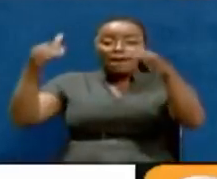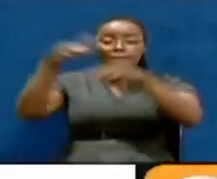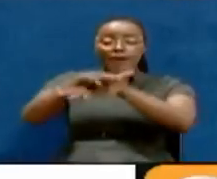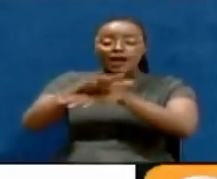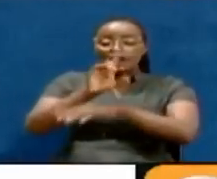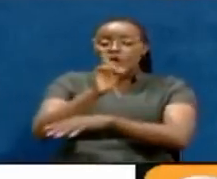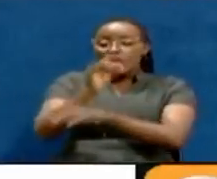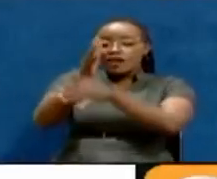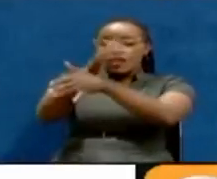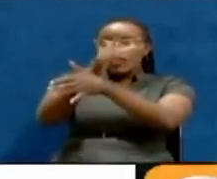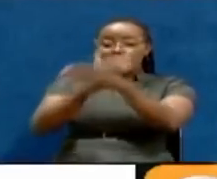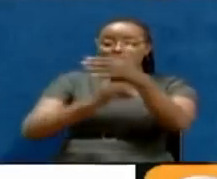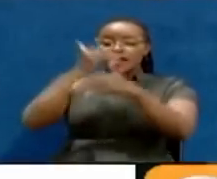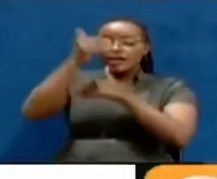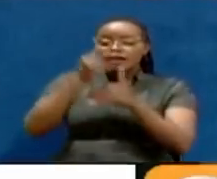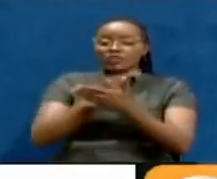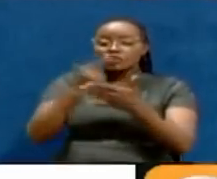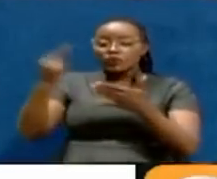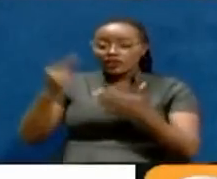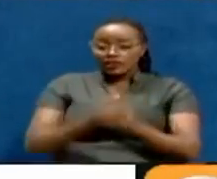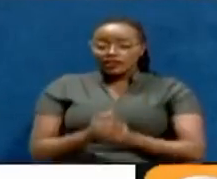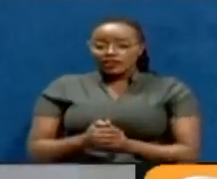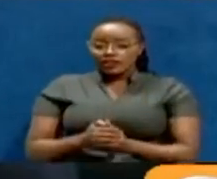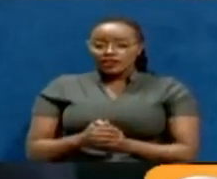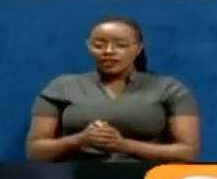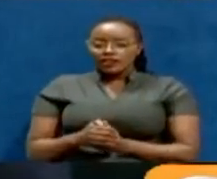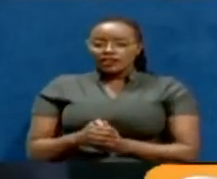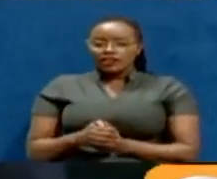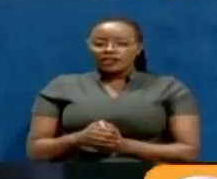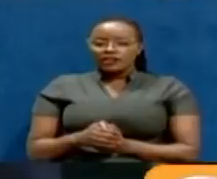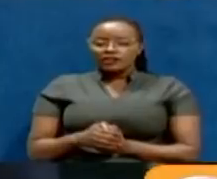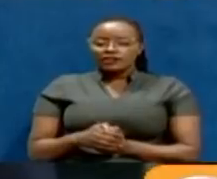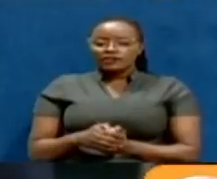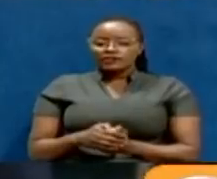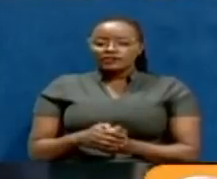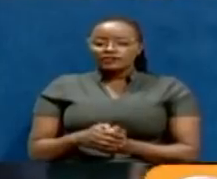atazikwa Alhamisi ijayo. Stephen Letoro, Runinga ya Citizen.